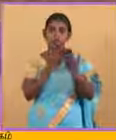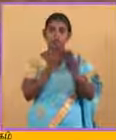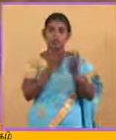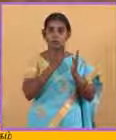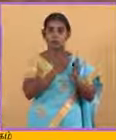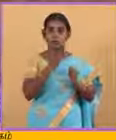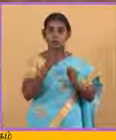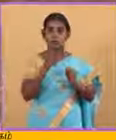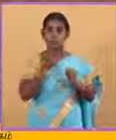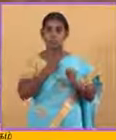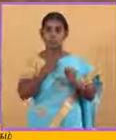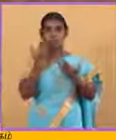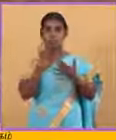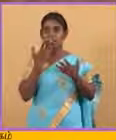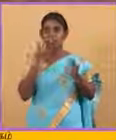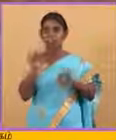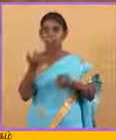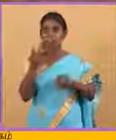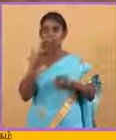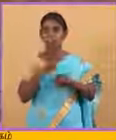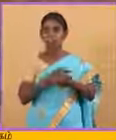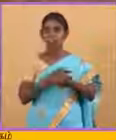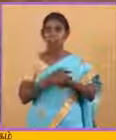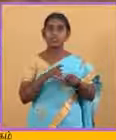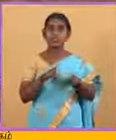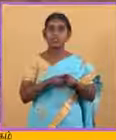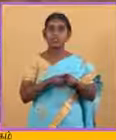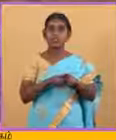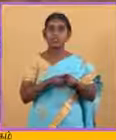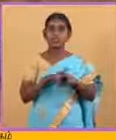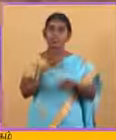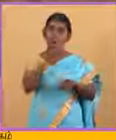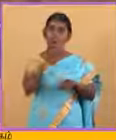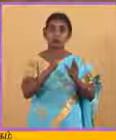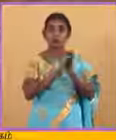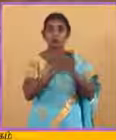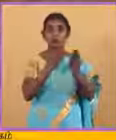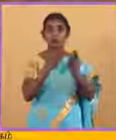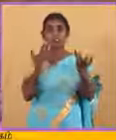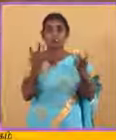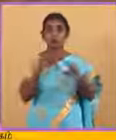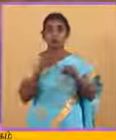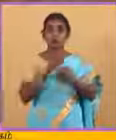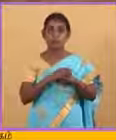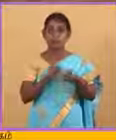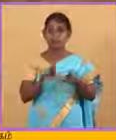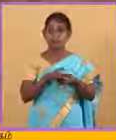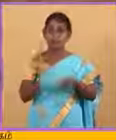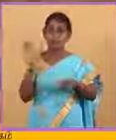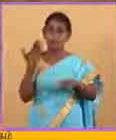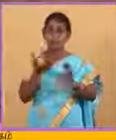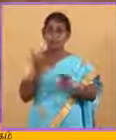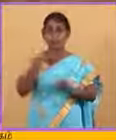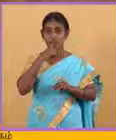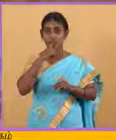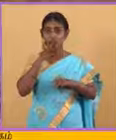படிக்க முடியாது என்று சொல்லும் அளவுக்கு ஒரு நூல் கூட இல்லை. இது தமிழுக்கே உரிய சிறப்பு தானே மாணவ செல்வங்களே. ஏன்,